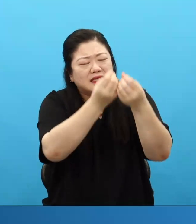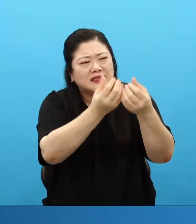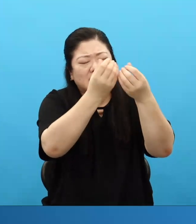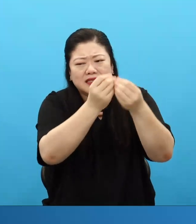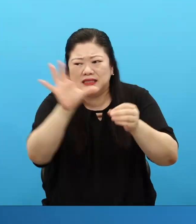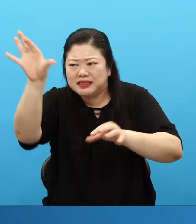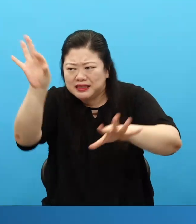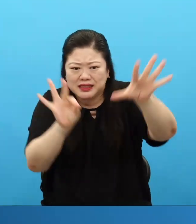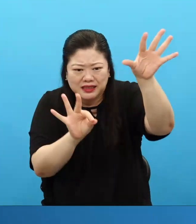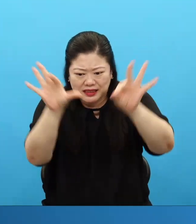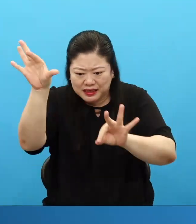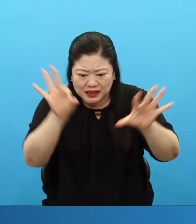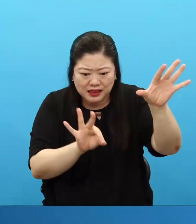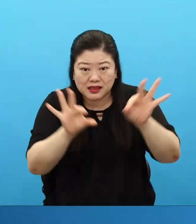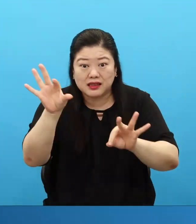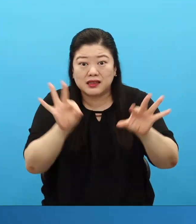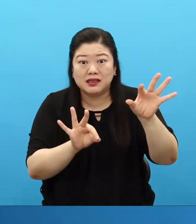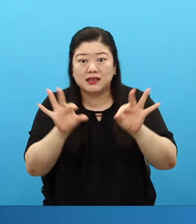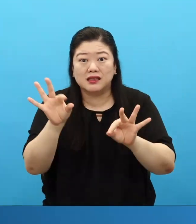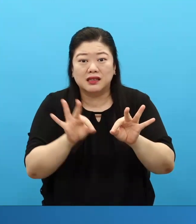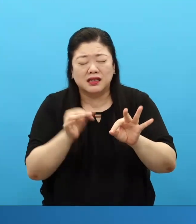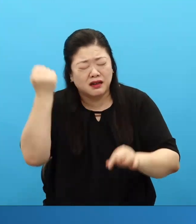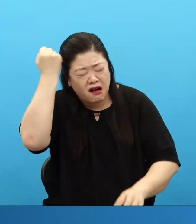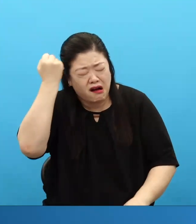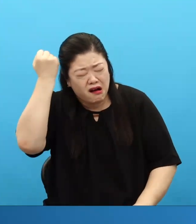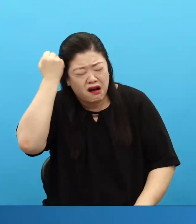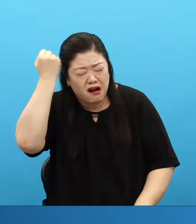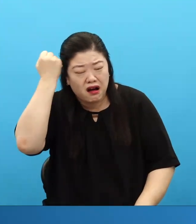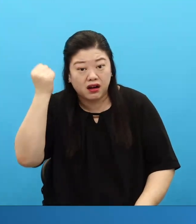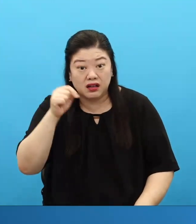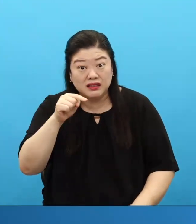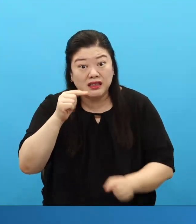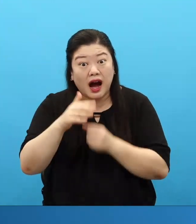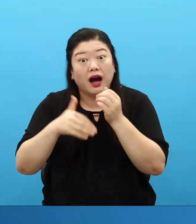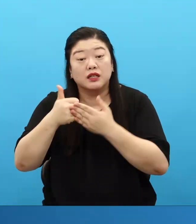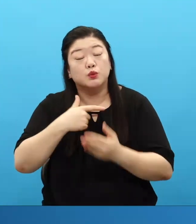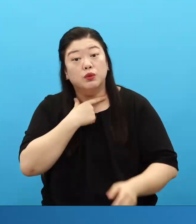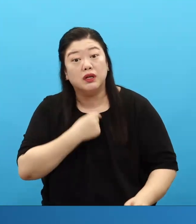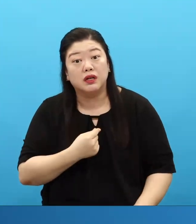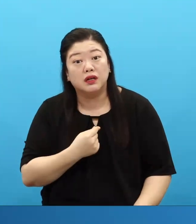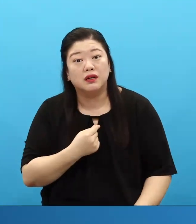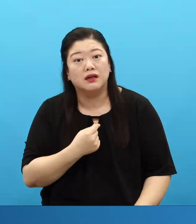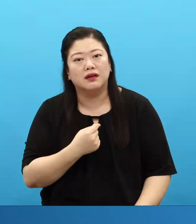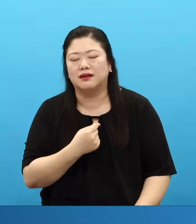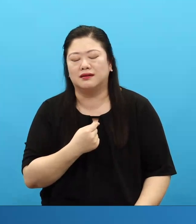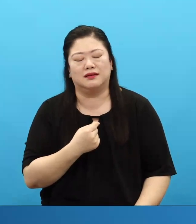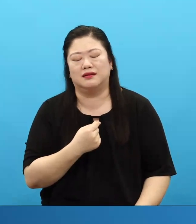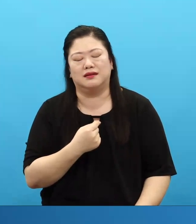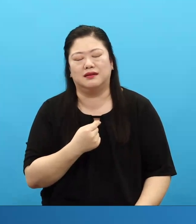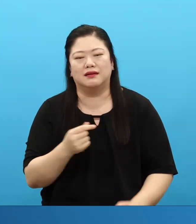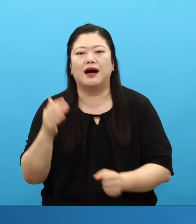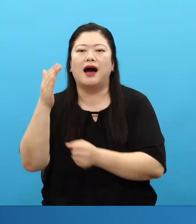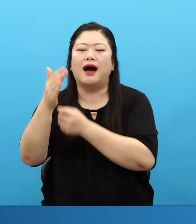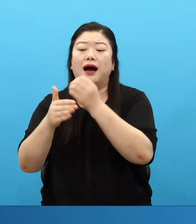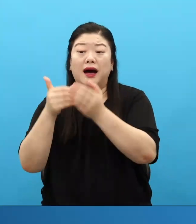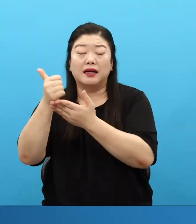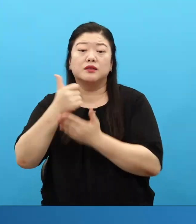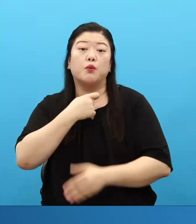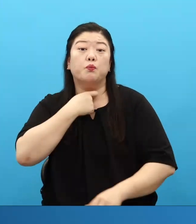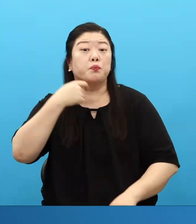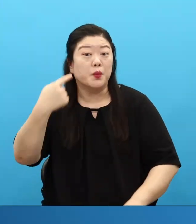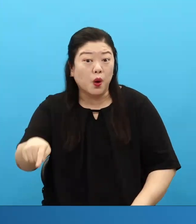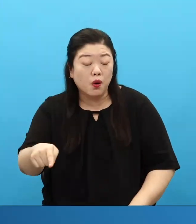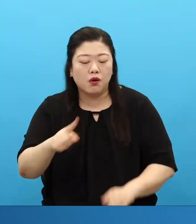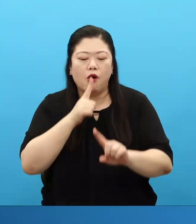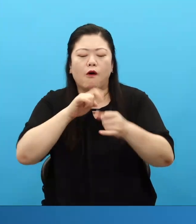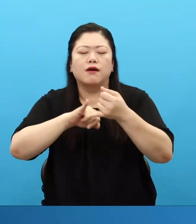and then explaining that to your church members, I wonder if that's what God wants. 하나님의 정확한 언약을 굳게 잡도록 Help them to 만들어주는 firmly, you have